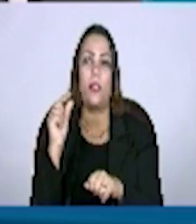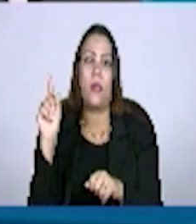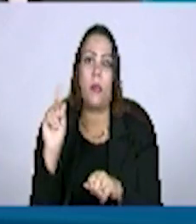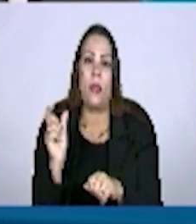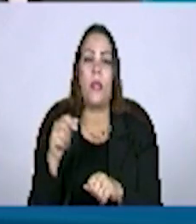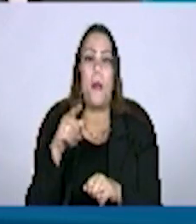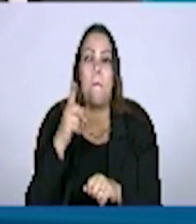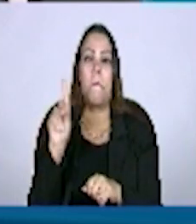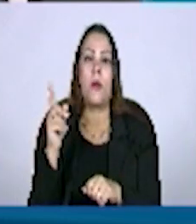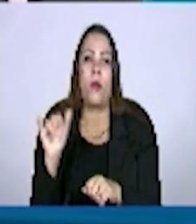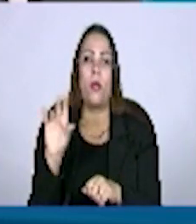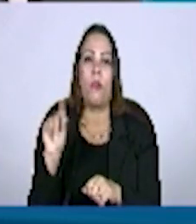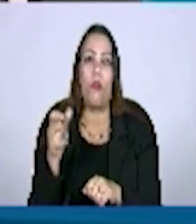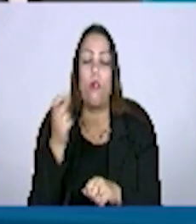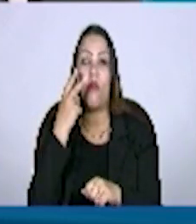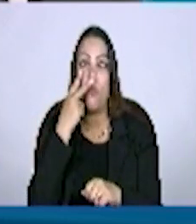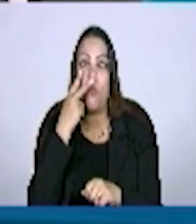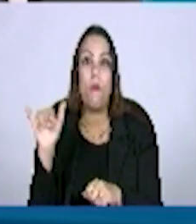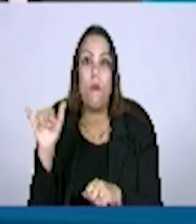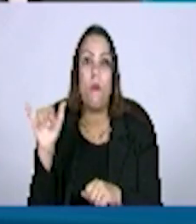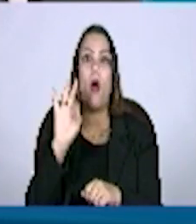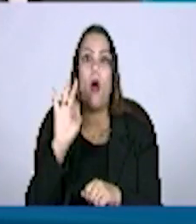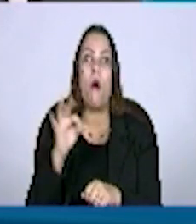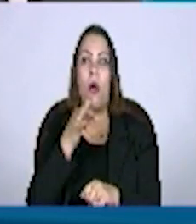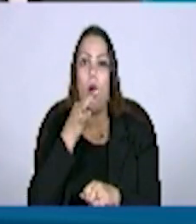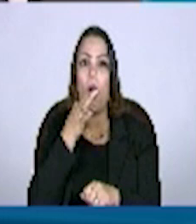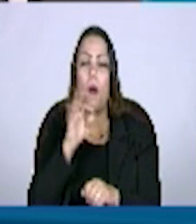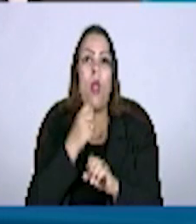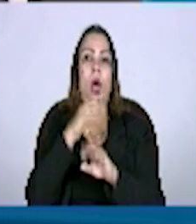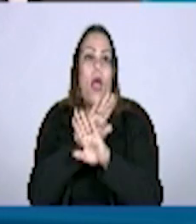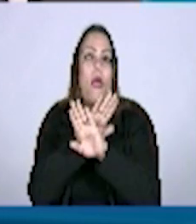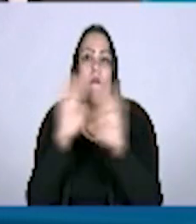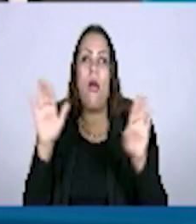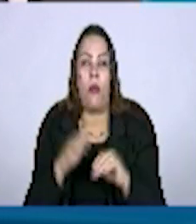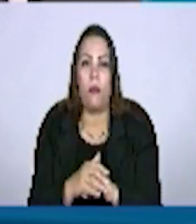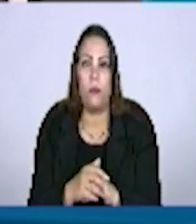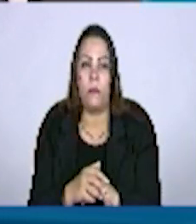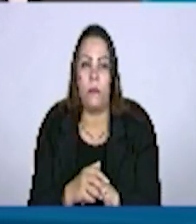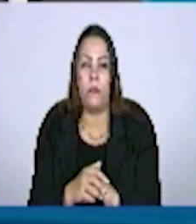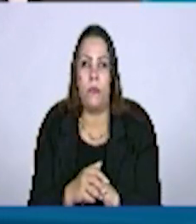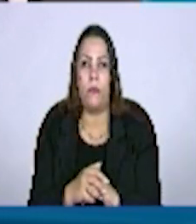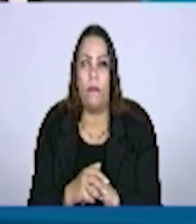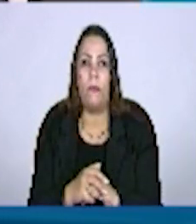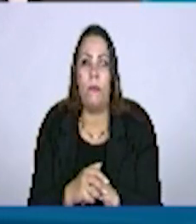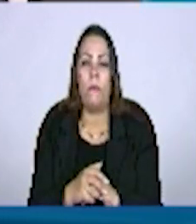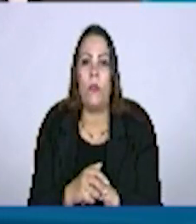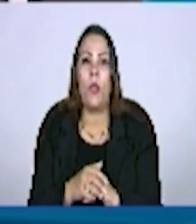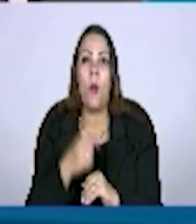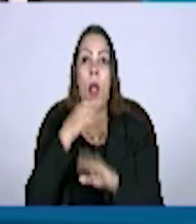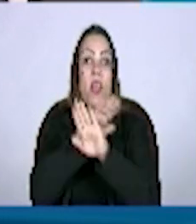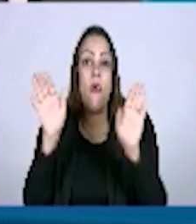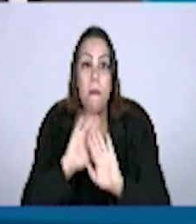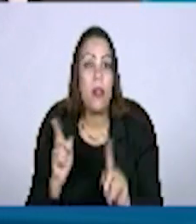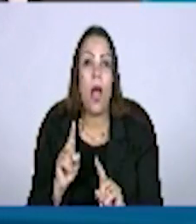البريطانيه كان ملفتا جدا بيقول لك انف يعني كفايه ومش بتقول